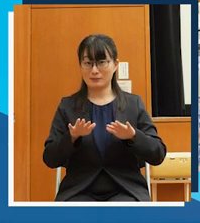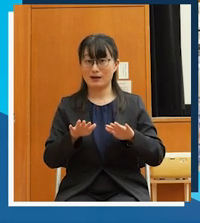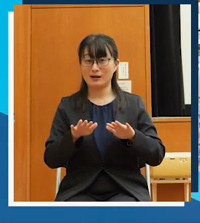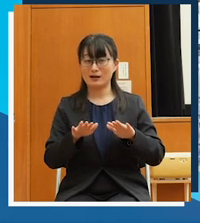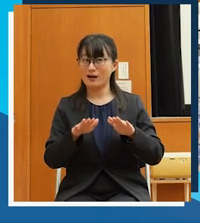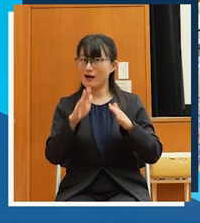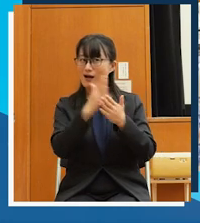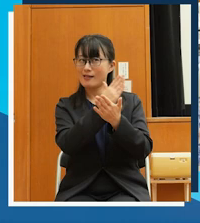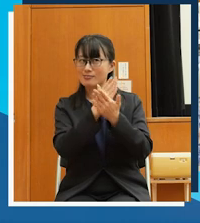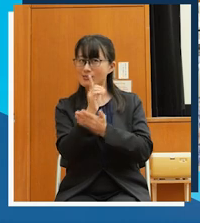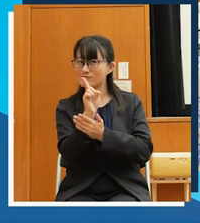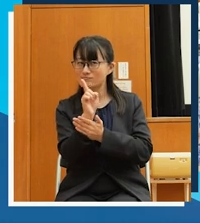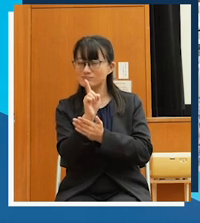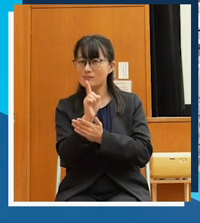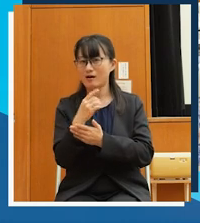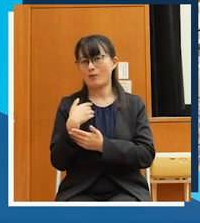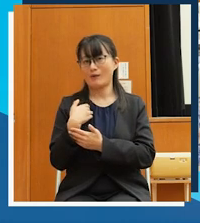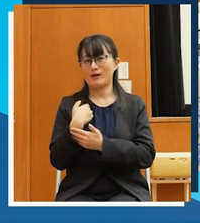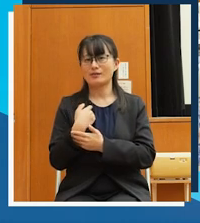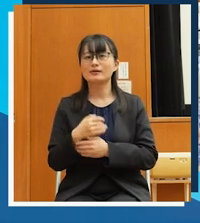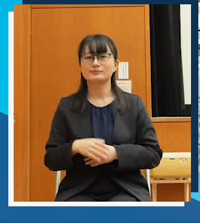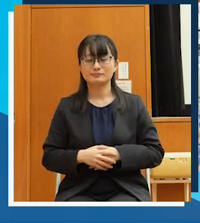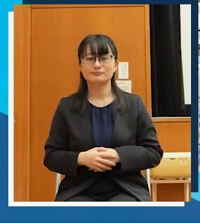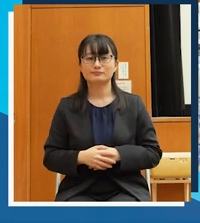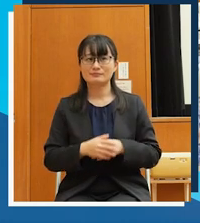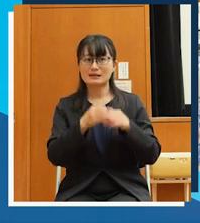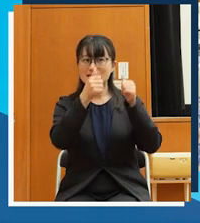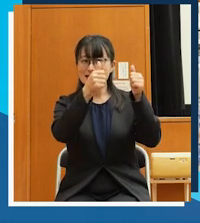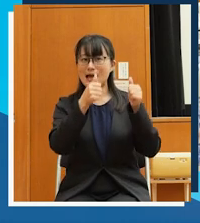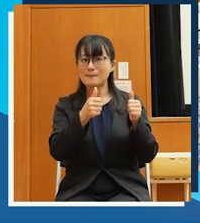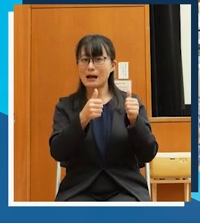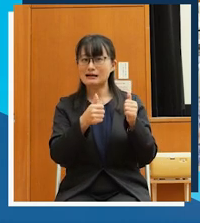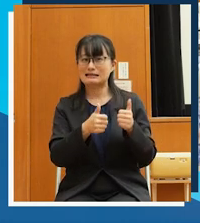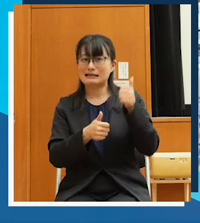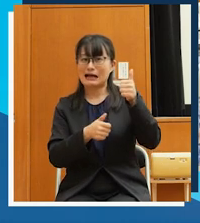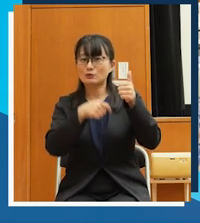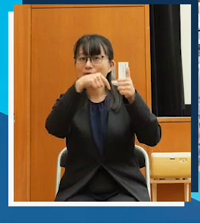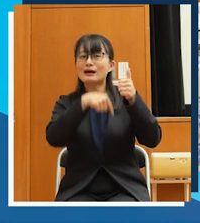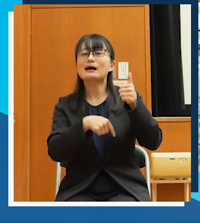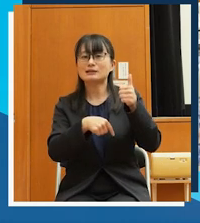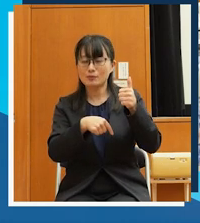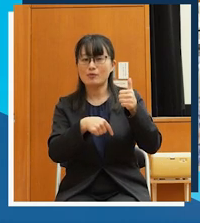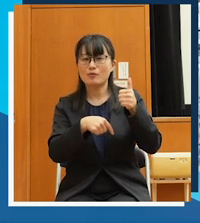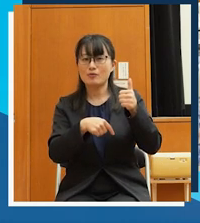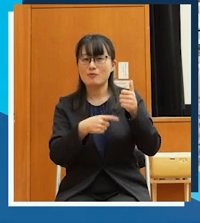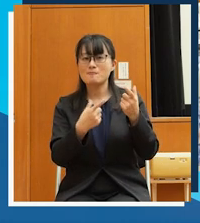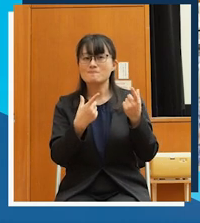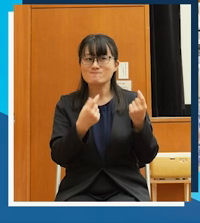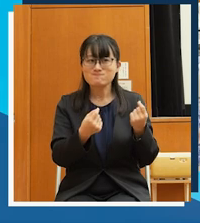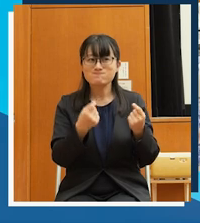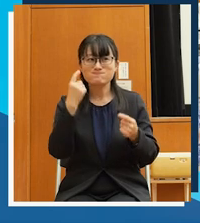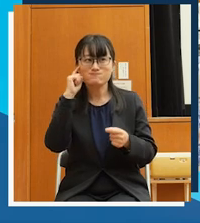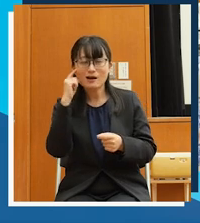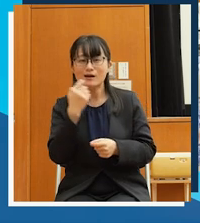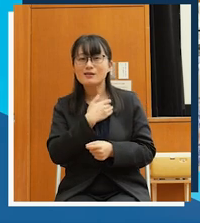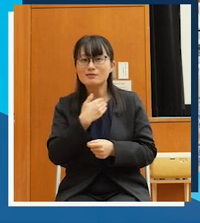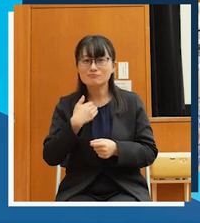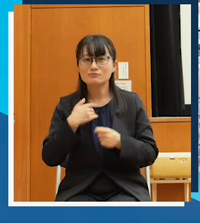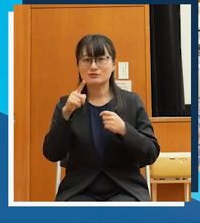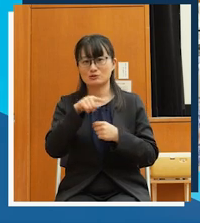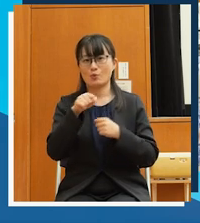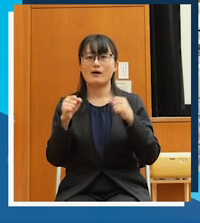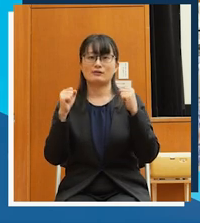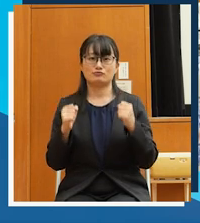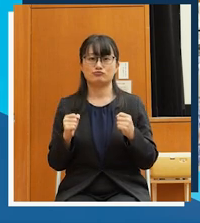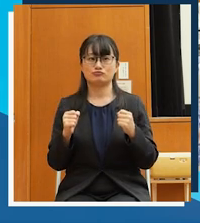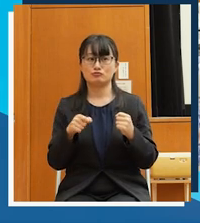正直分かりませんけどもあの裁判官の中にもしかし理性的な人はいますその人たち